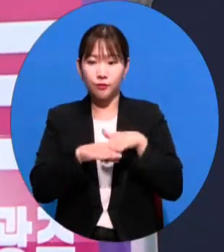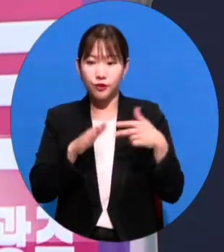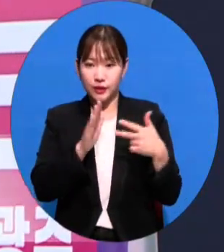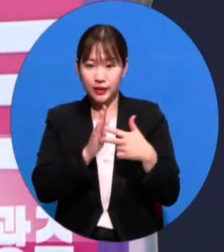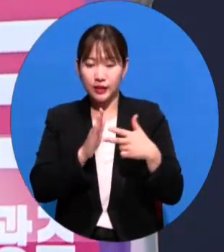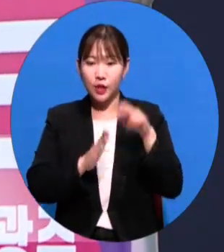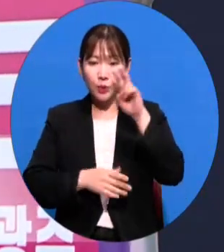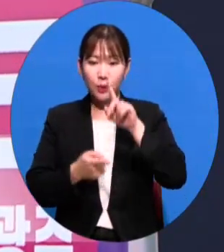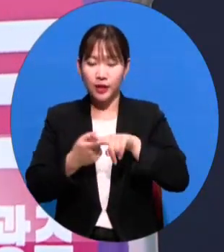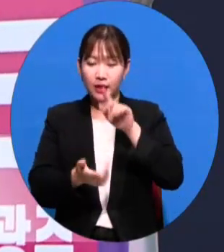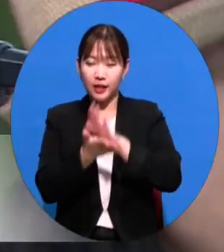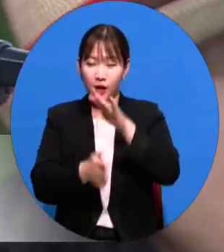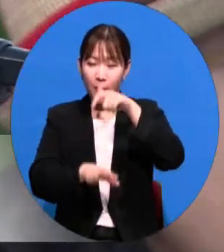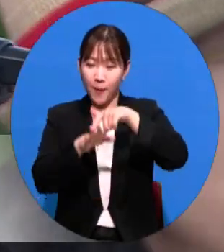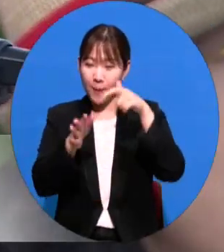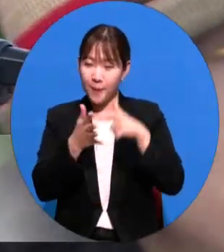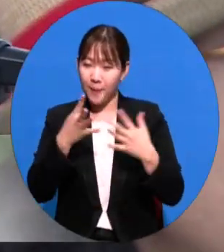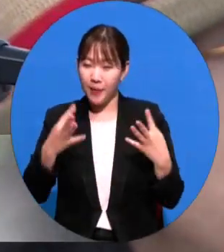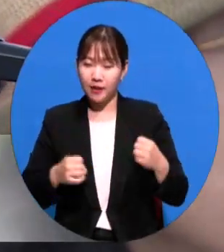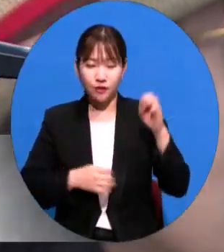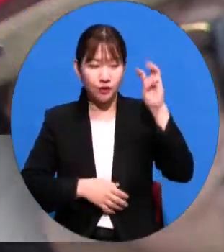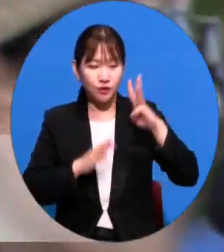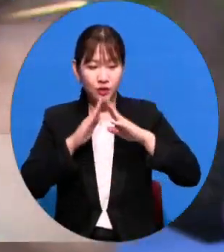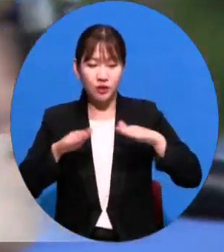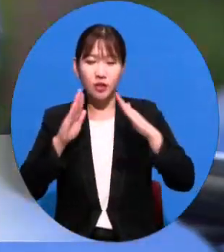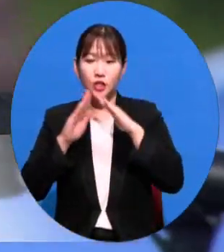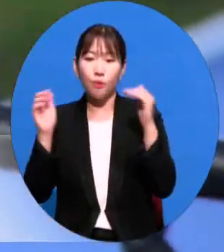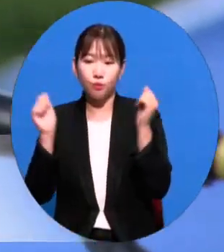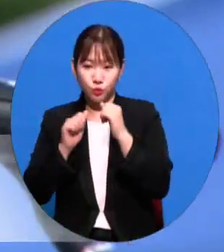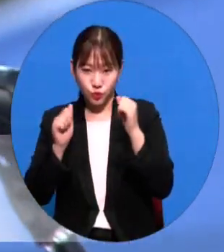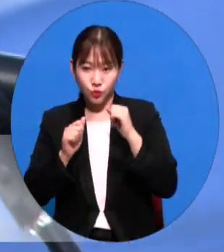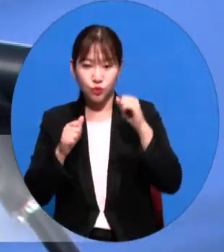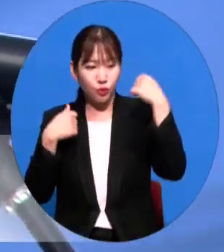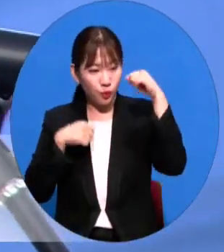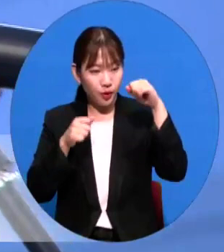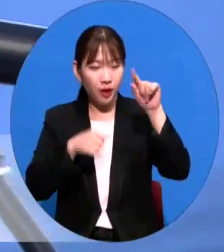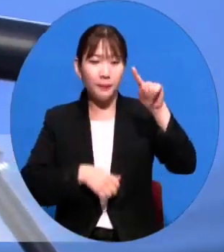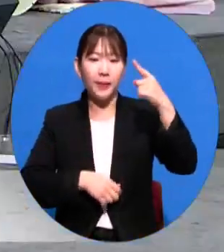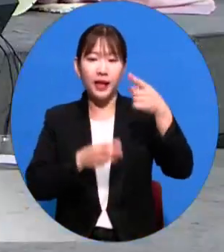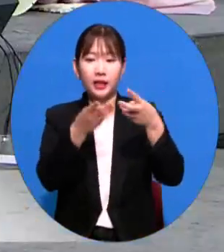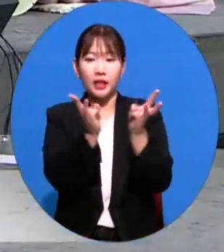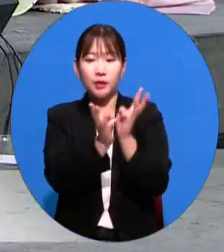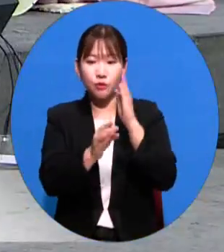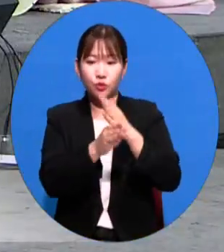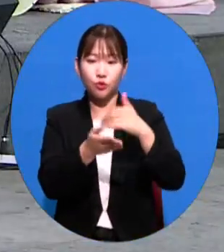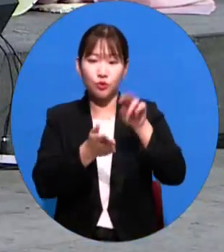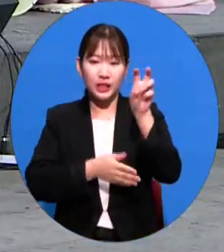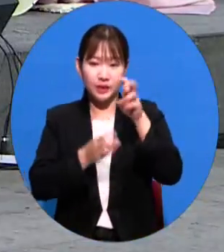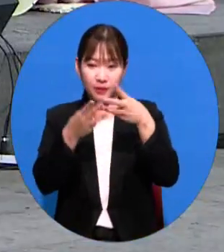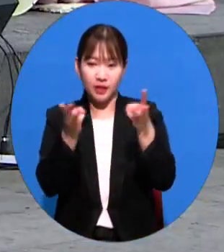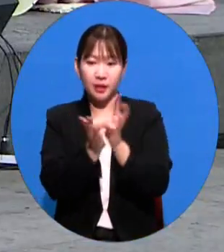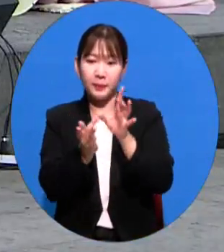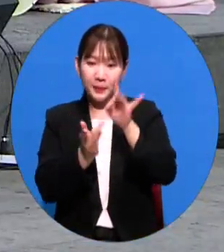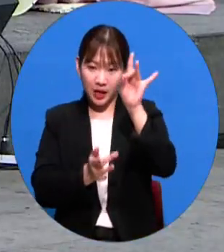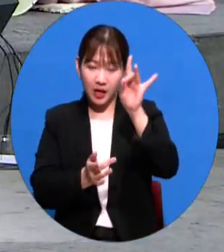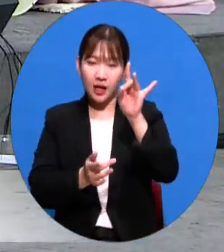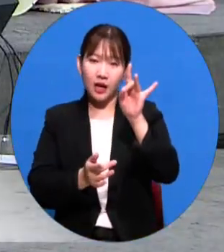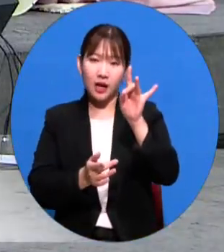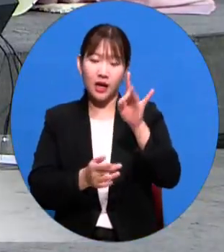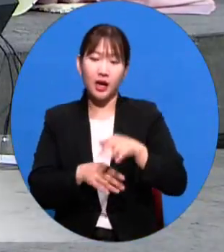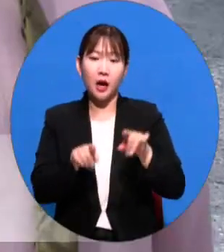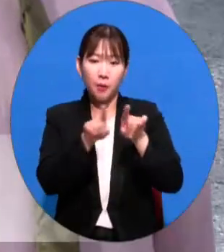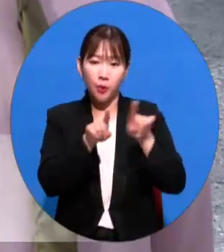전남문화재단은 음악에 대한 열정이 넘치는 광주 전남 전북 공연팀 100여 개 가운데 20개 팀을 선발했습니다.